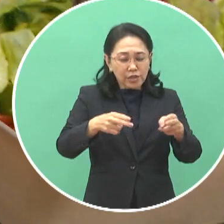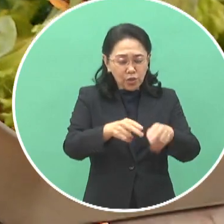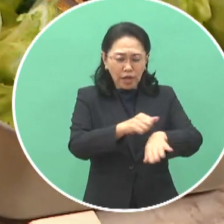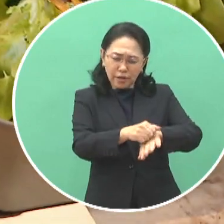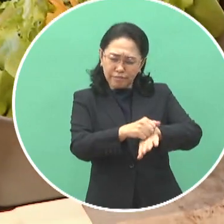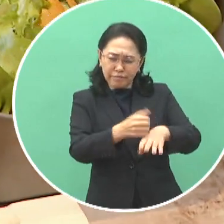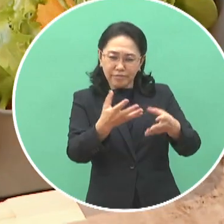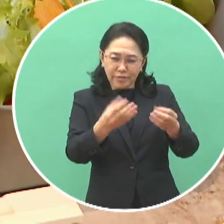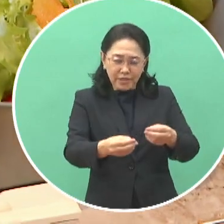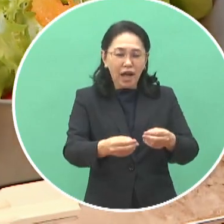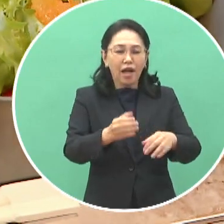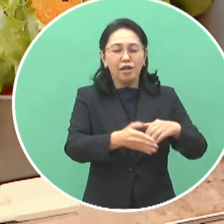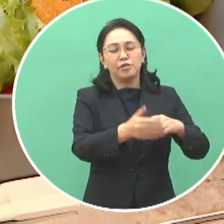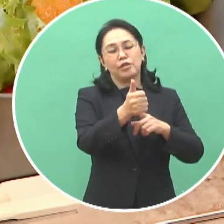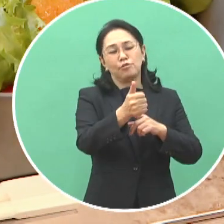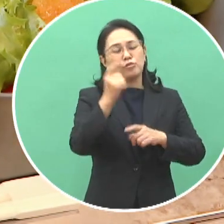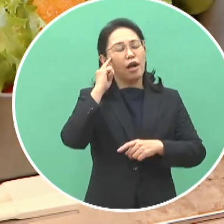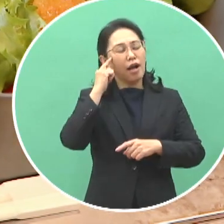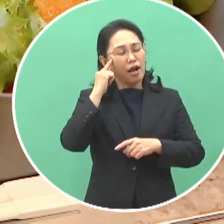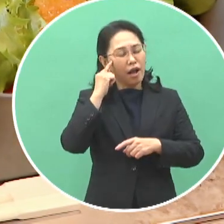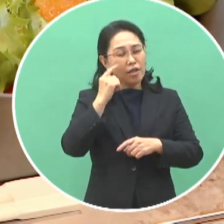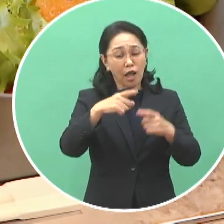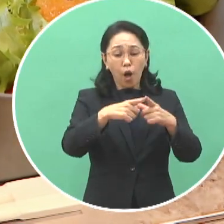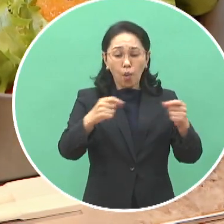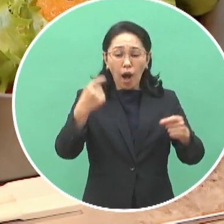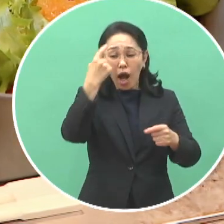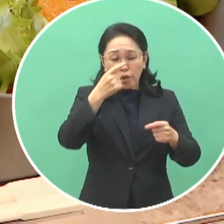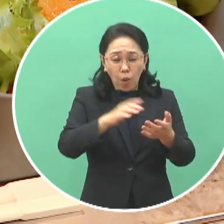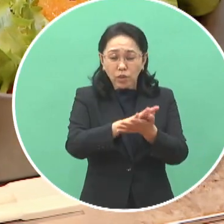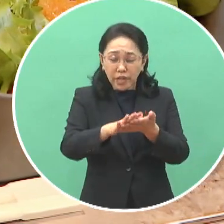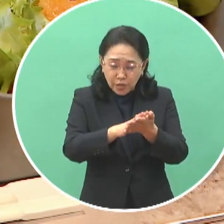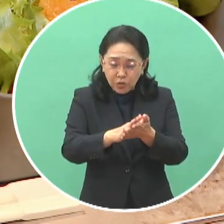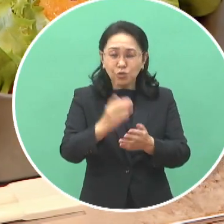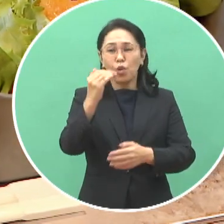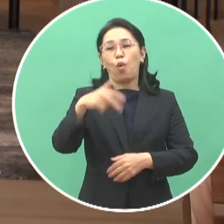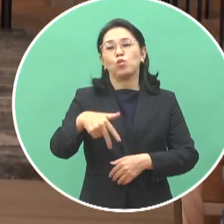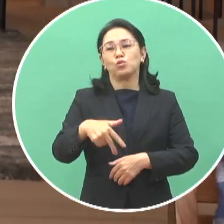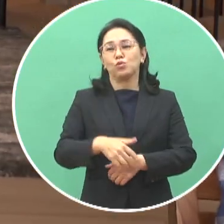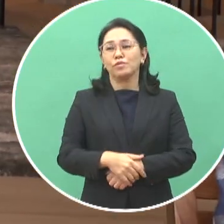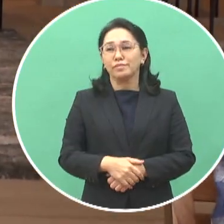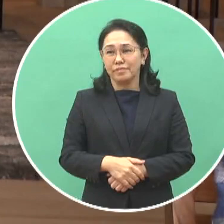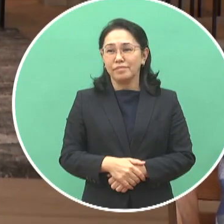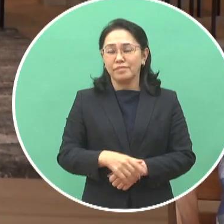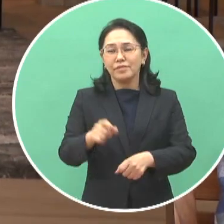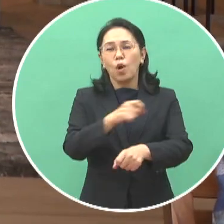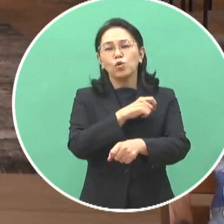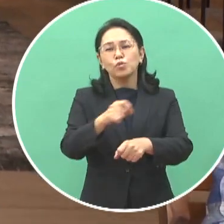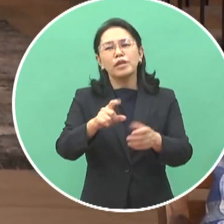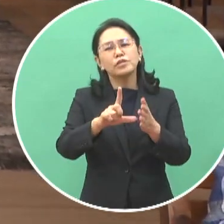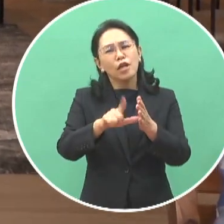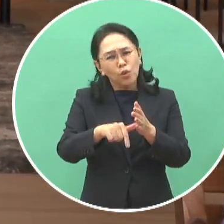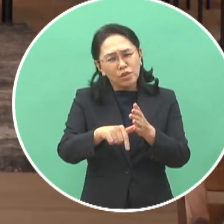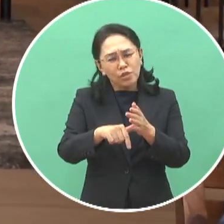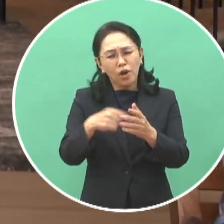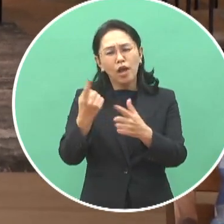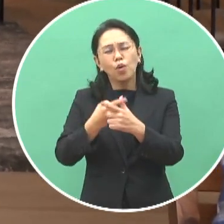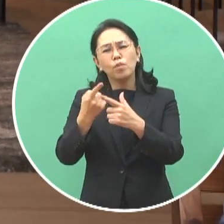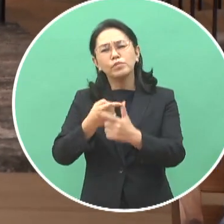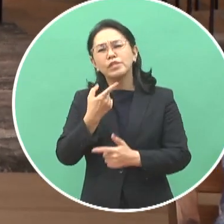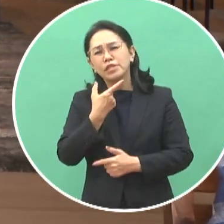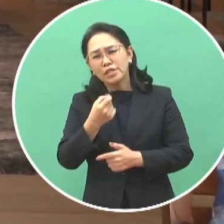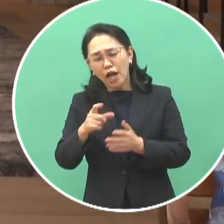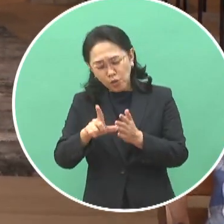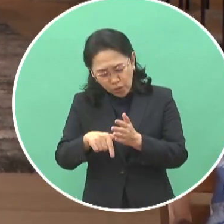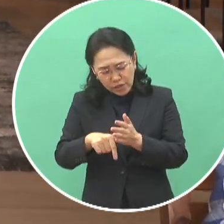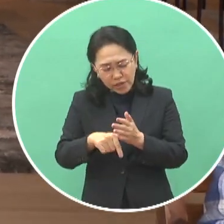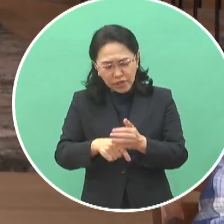鑽を積んだシェフ監修、和洋折衷のコースです。 特別な日とかワンちゃんとゆったり過ごしたいなって